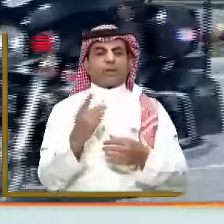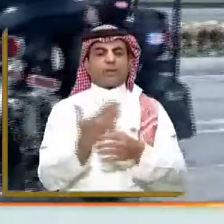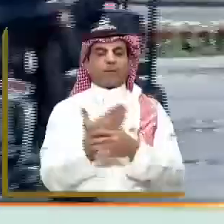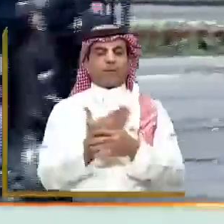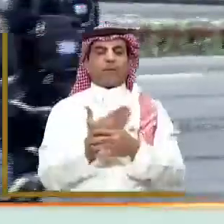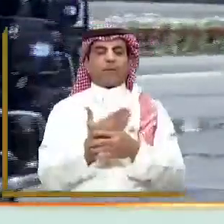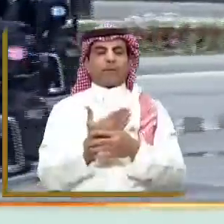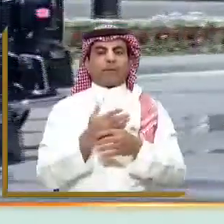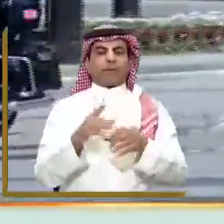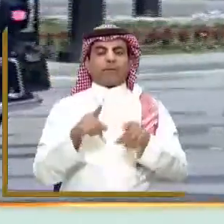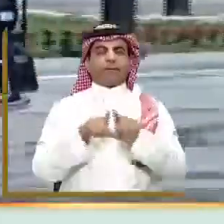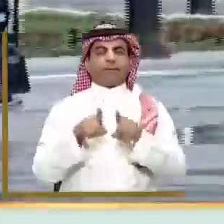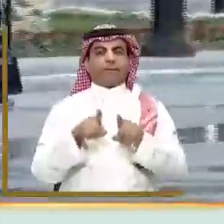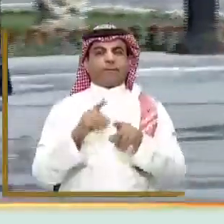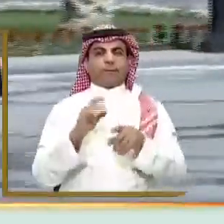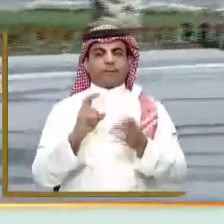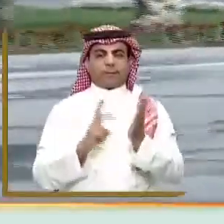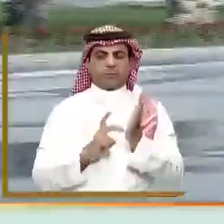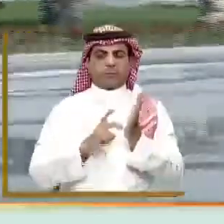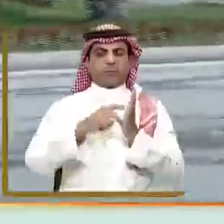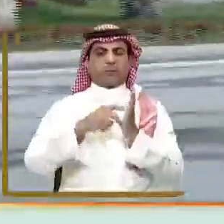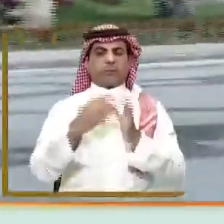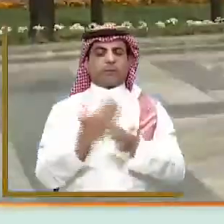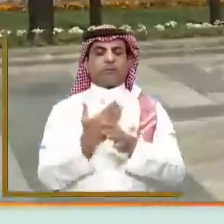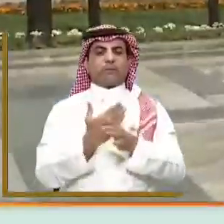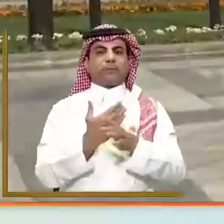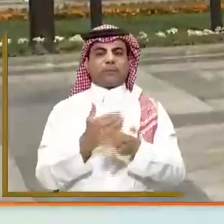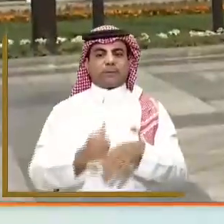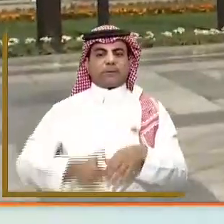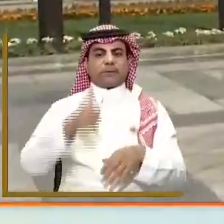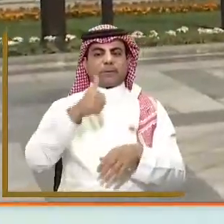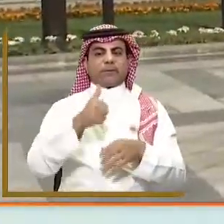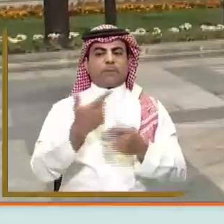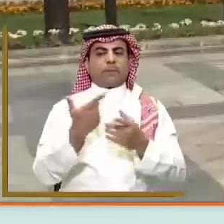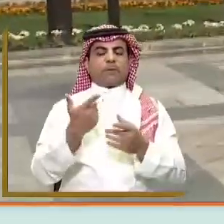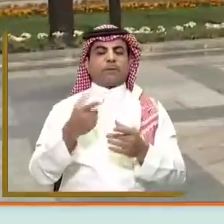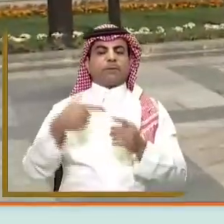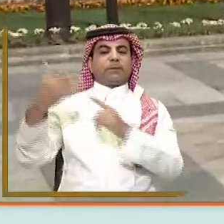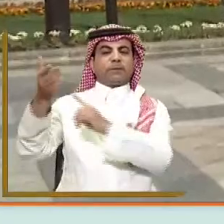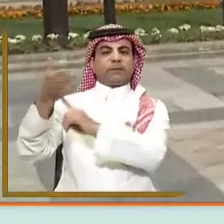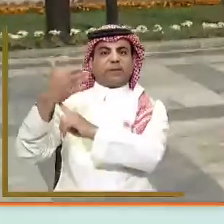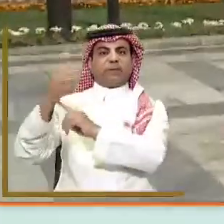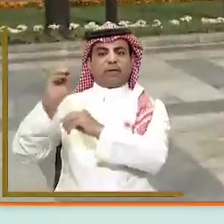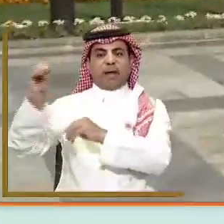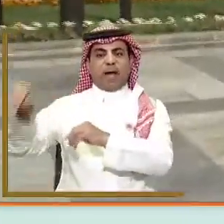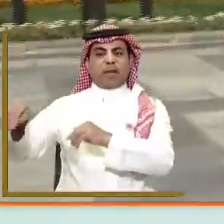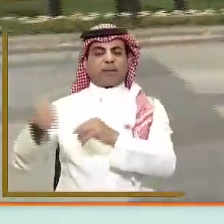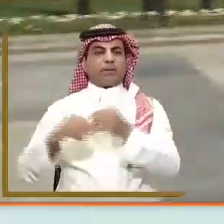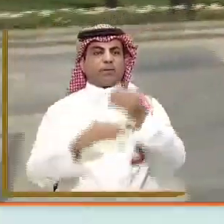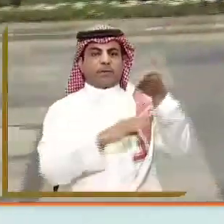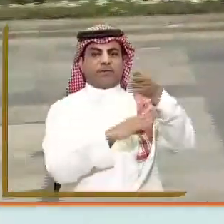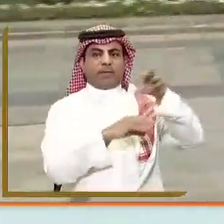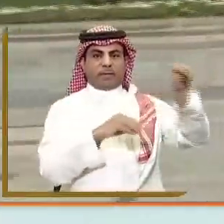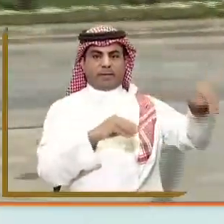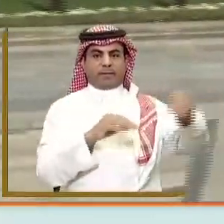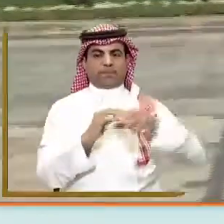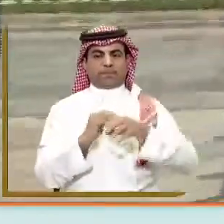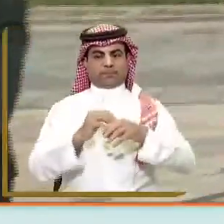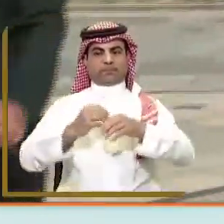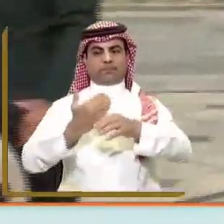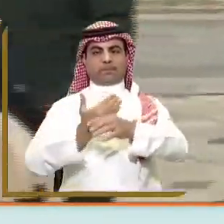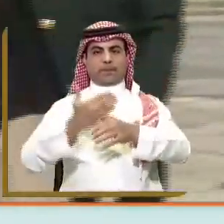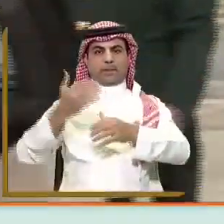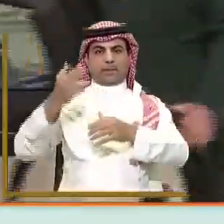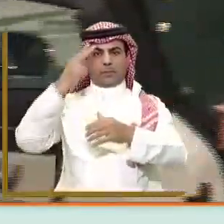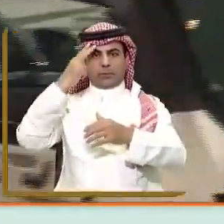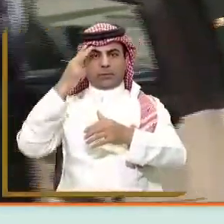واتفق الجانبان على الخطوات المهمة التي من شأنها تعزيز العلاقات الثنائية، وتشمل تعيين السفراء في